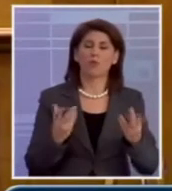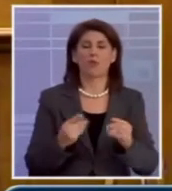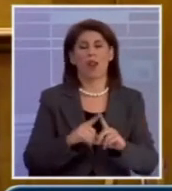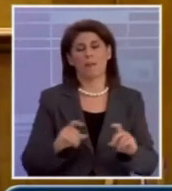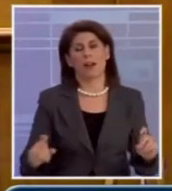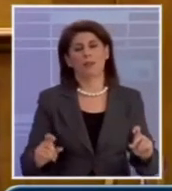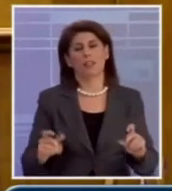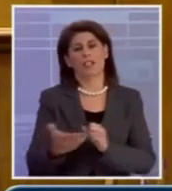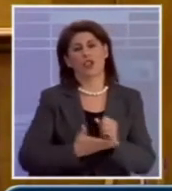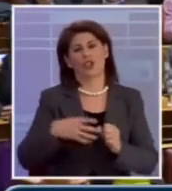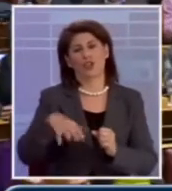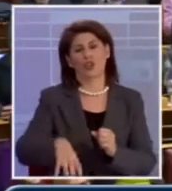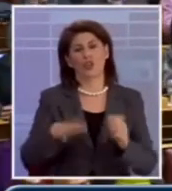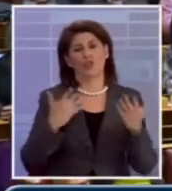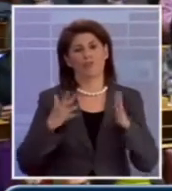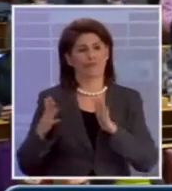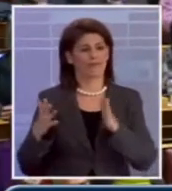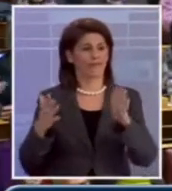πράγματα για τον αγροτικό χώρο.